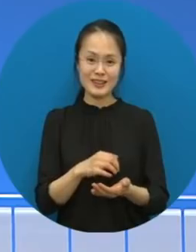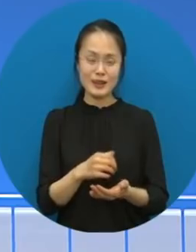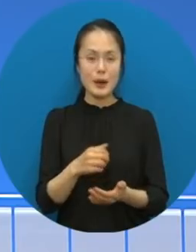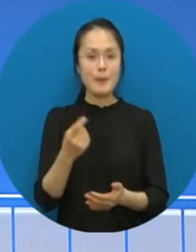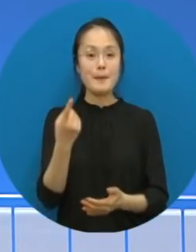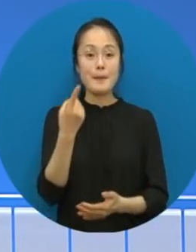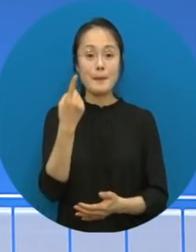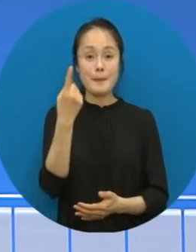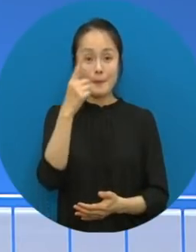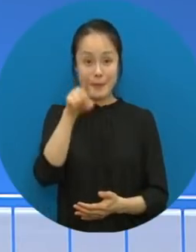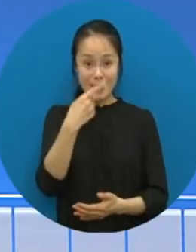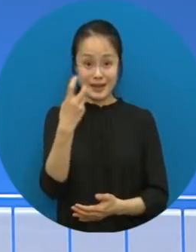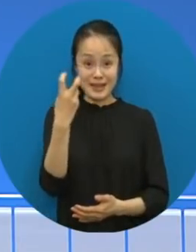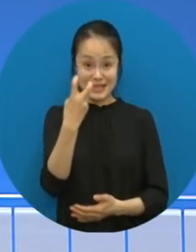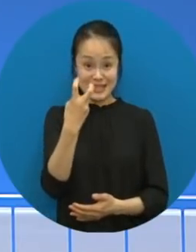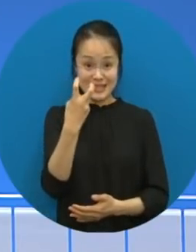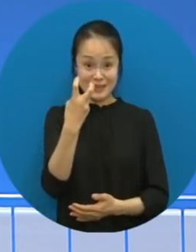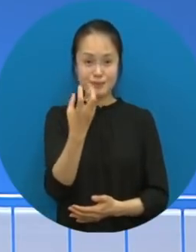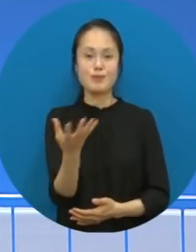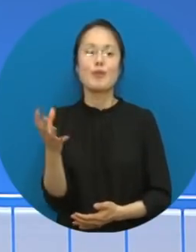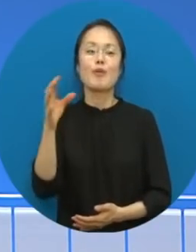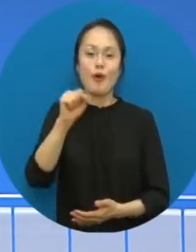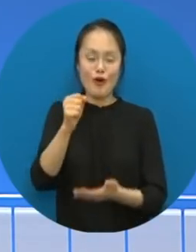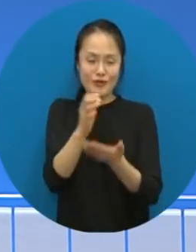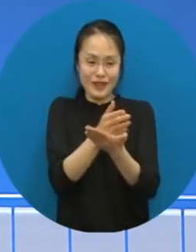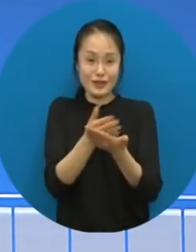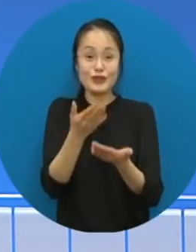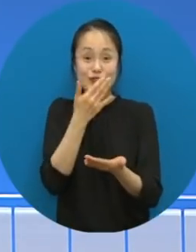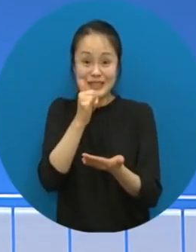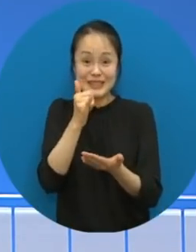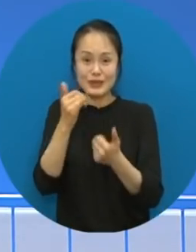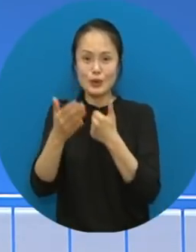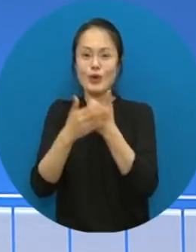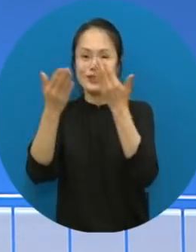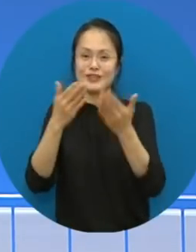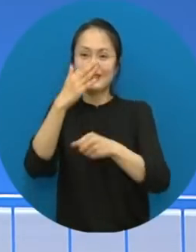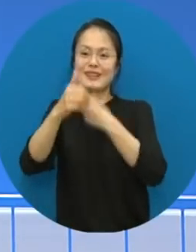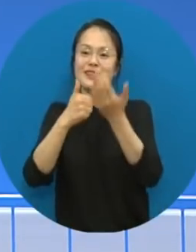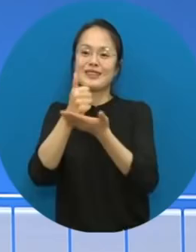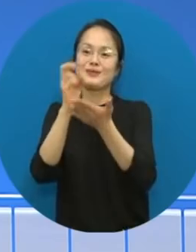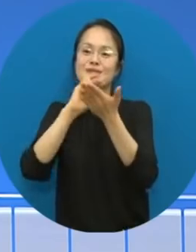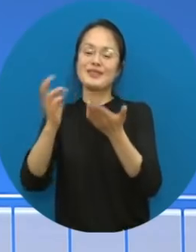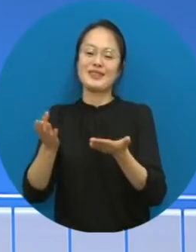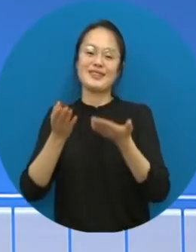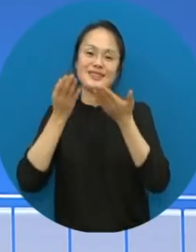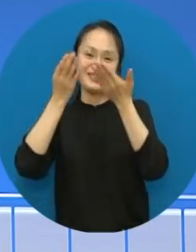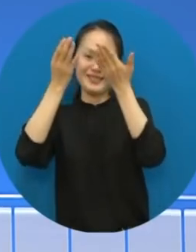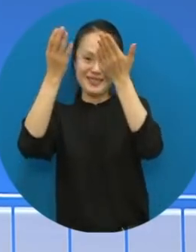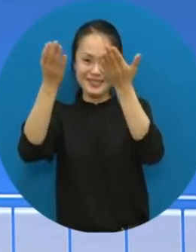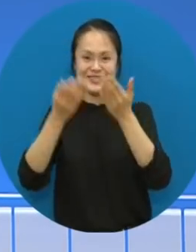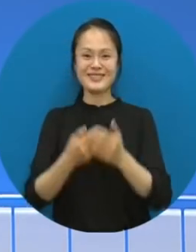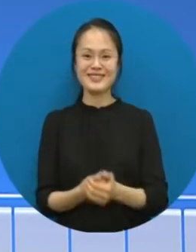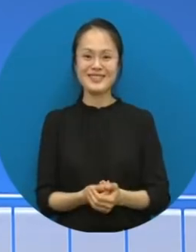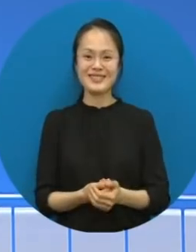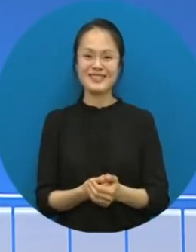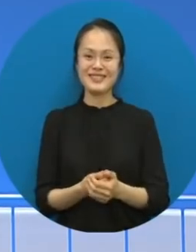120억 정도를 나누게 하시는 하나님을 찬양합니다. 아이, 감사합니다.